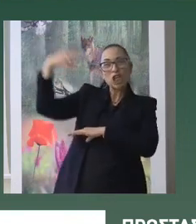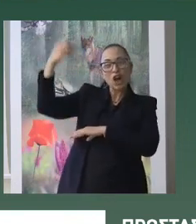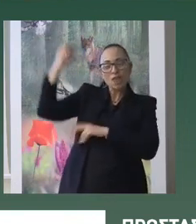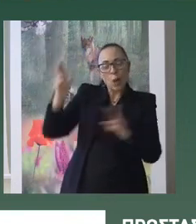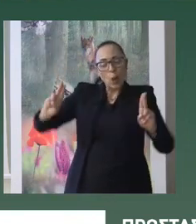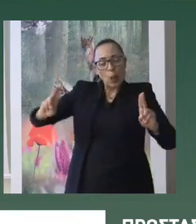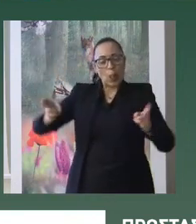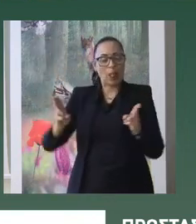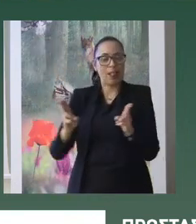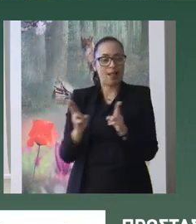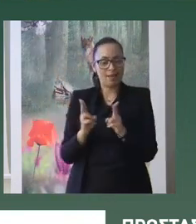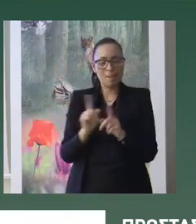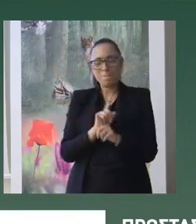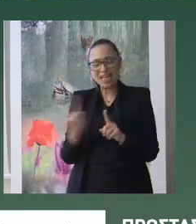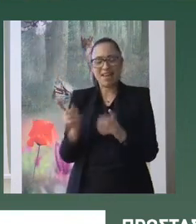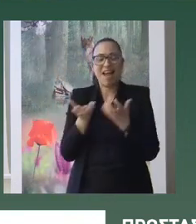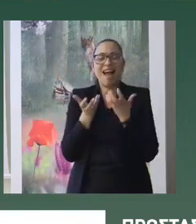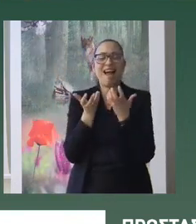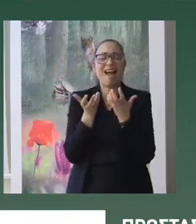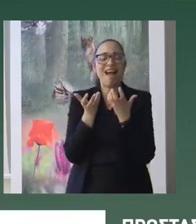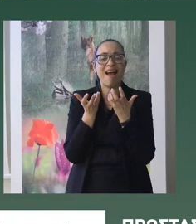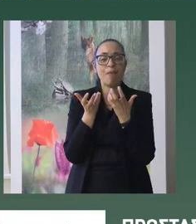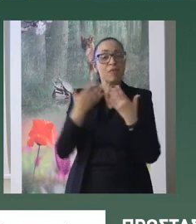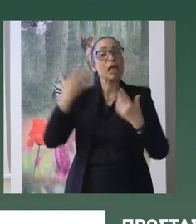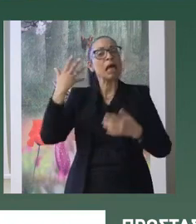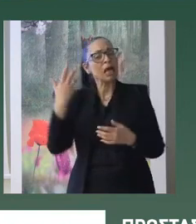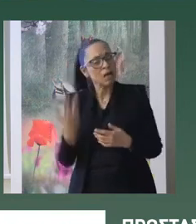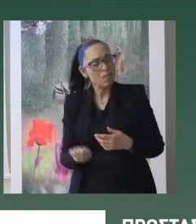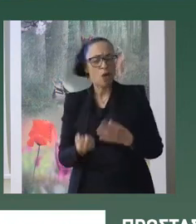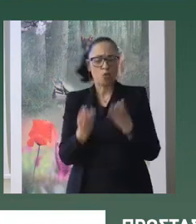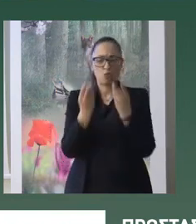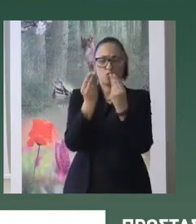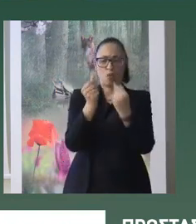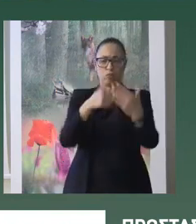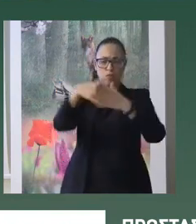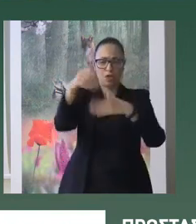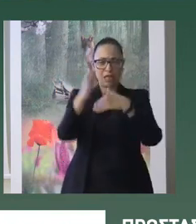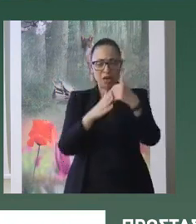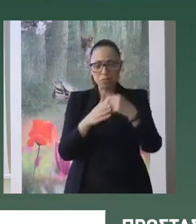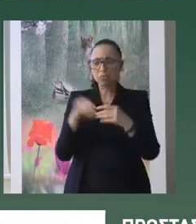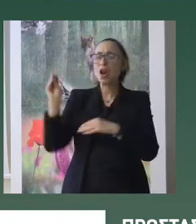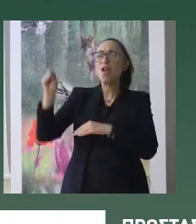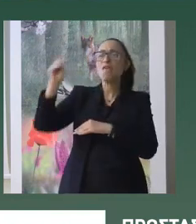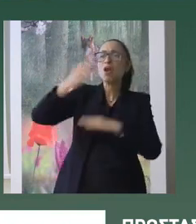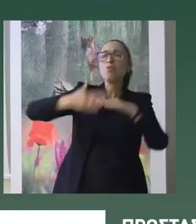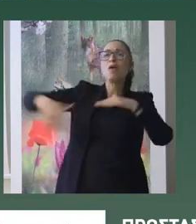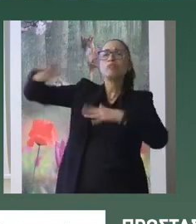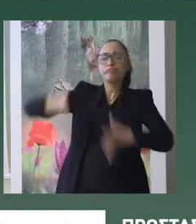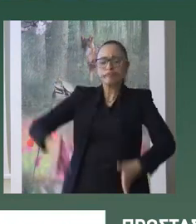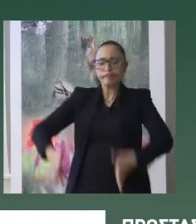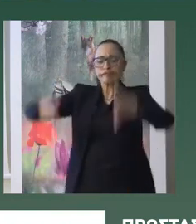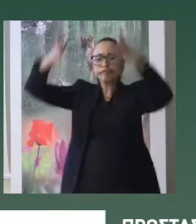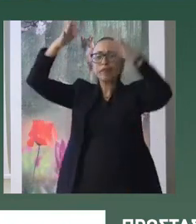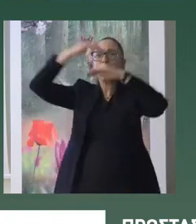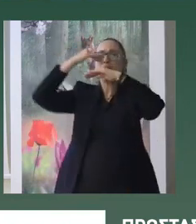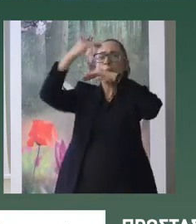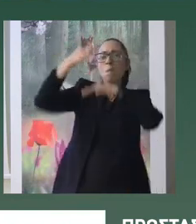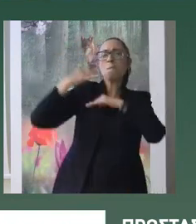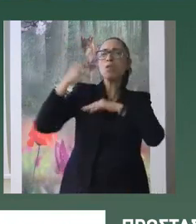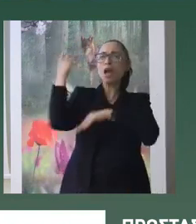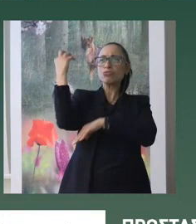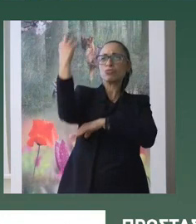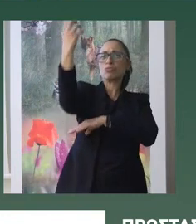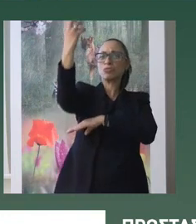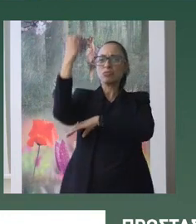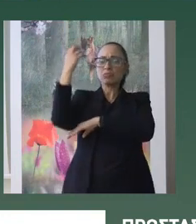ακτινοβολία και να είναι λιγότερο θερμά, και υπάρχουν τέτοιες τεχνικές, να βάλουμε πράσινες οροφές και πράσινα κτίρια, να επιστρώσουμε